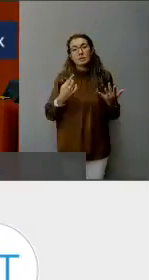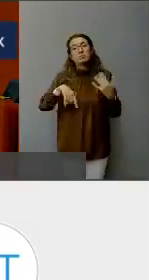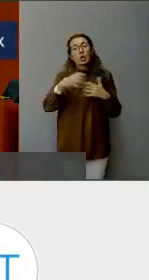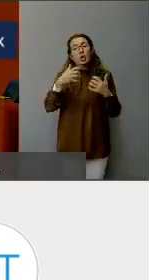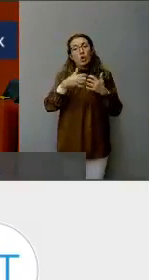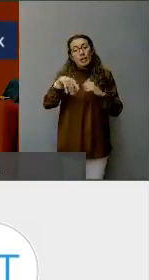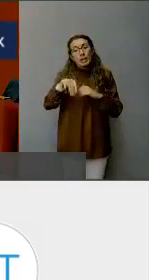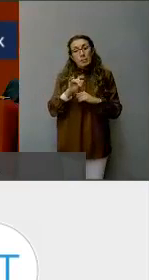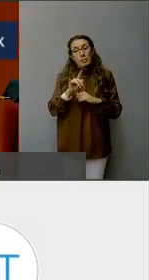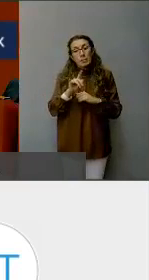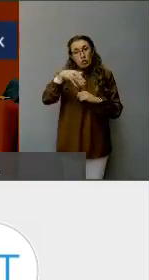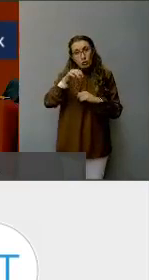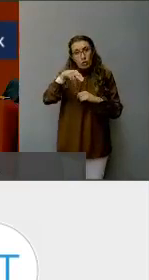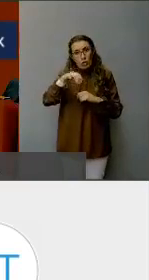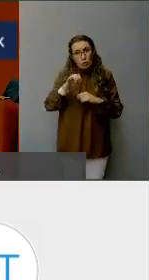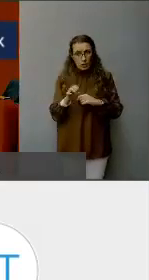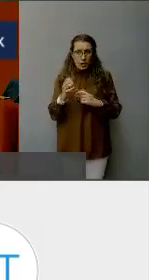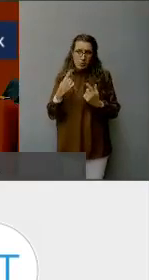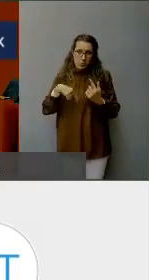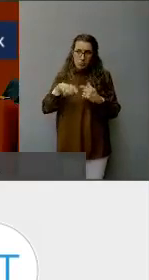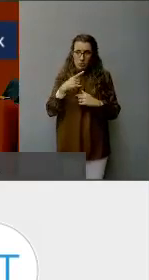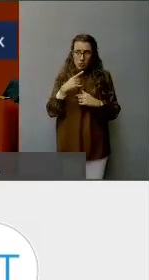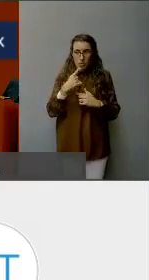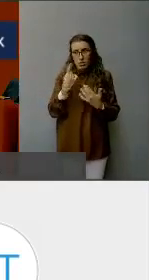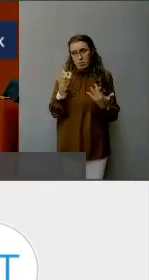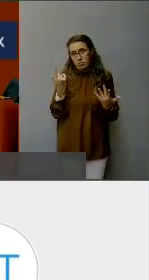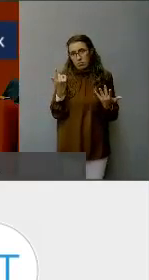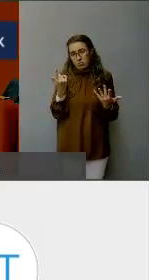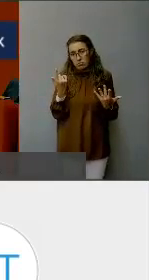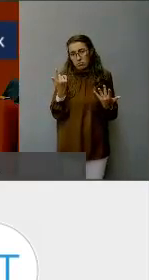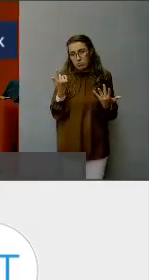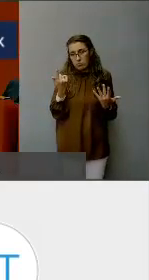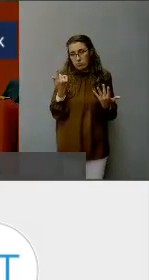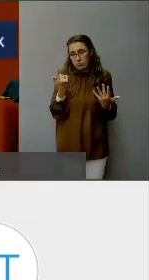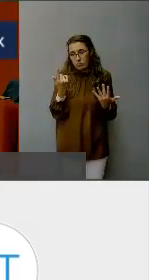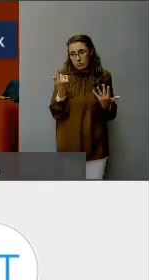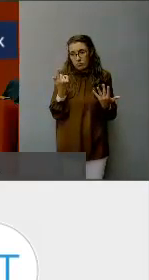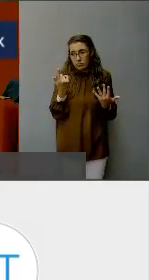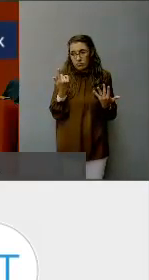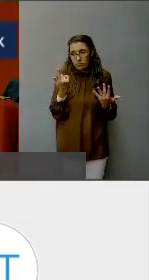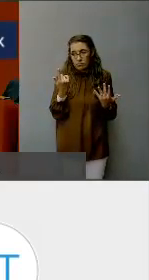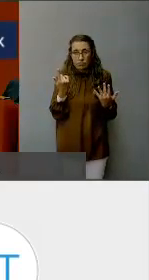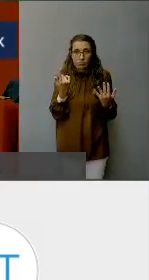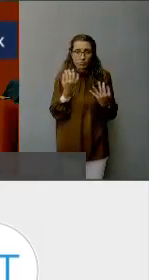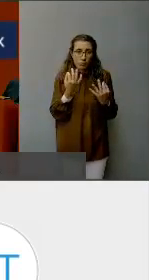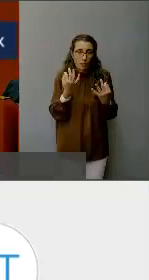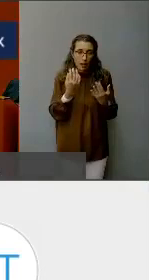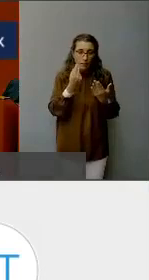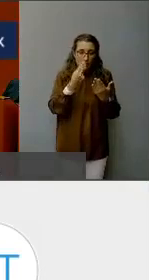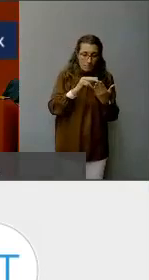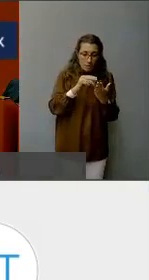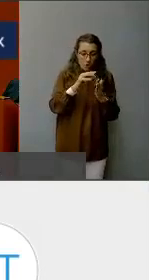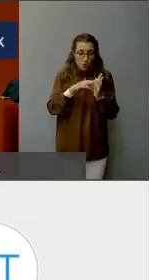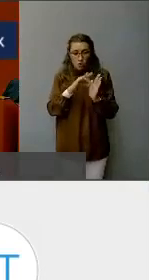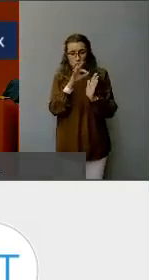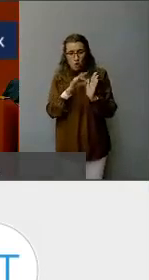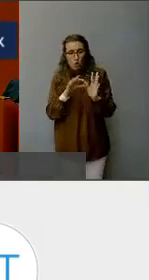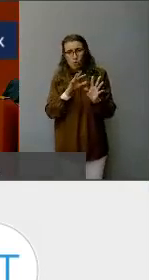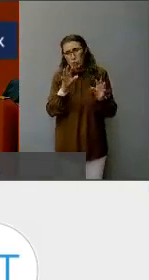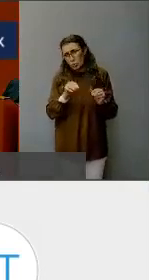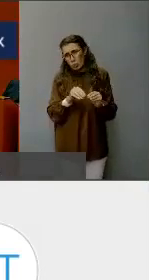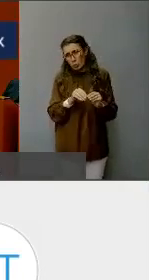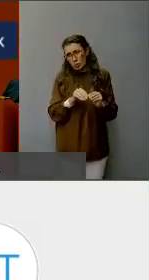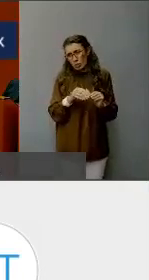potuto fare diamo per scontato che lo sia per ogni emendamento ed ogni ordine del giorno nel senso che noi più di una circostanza